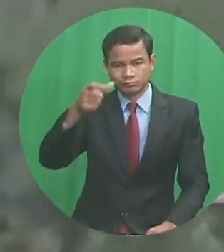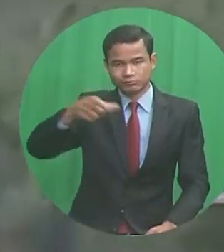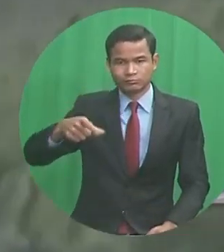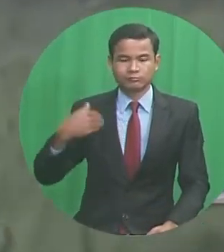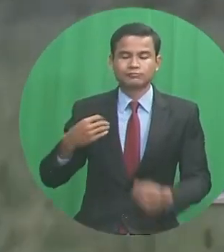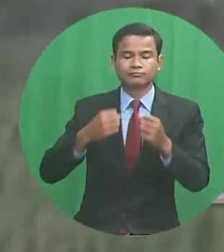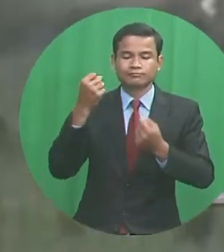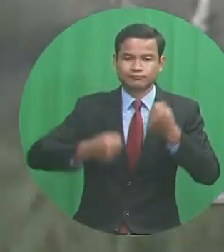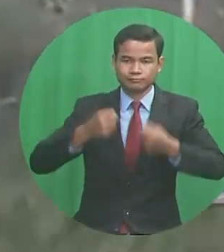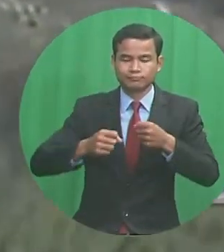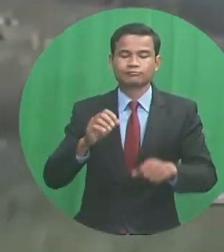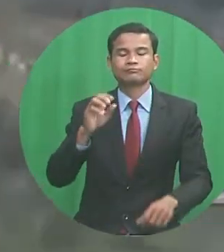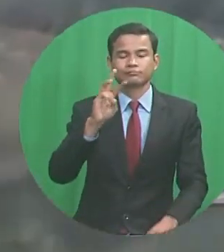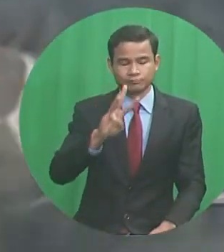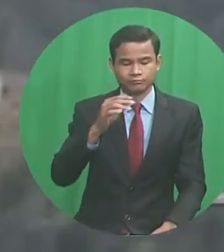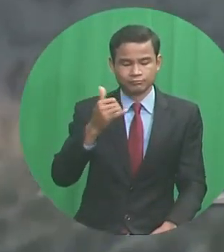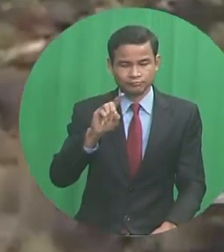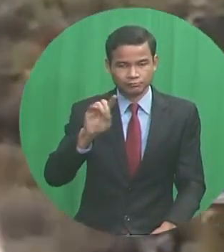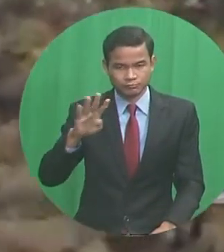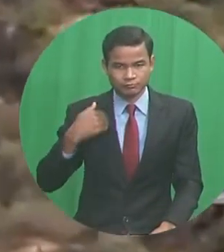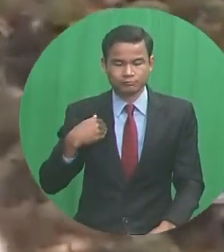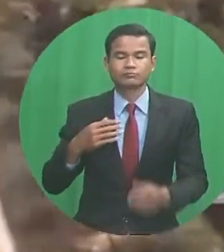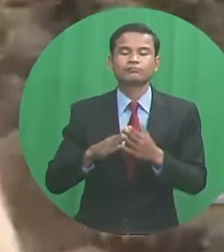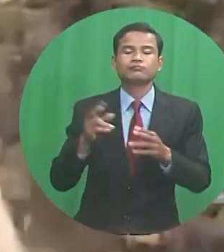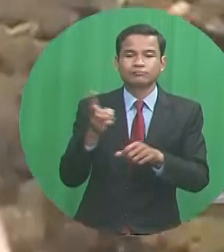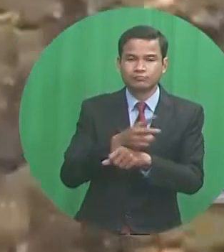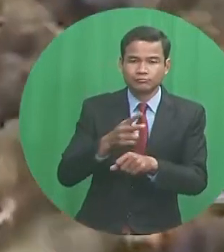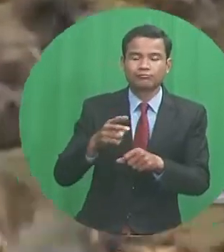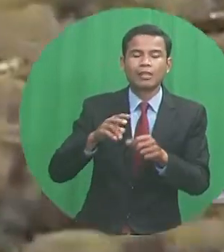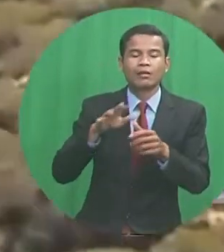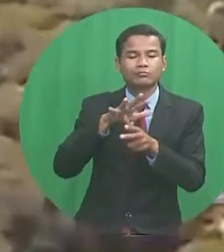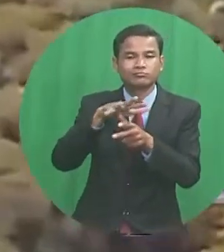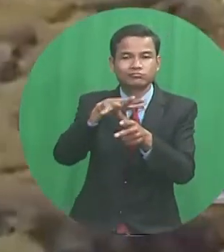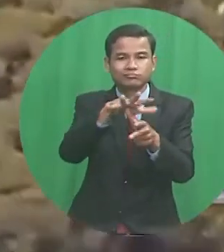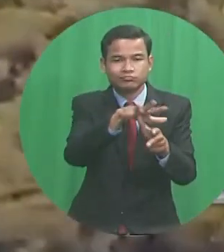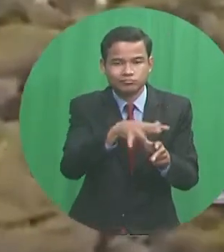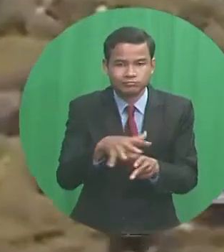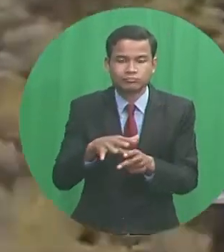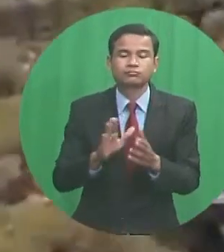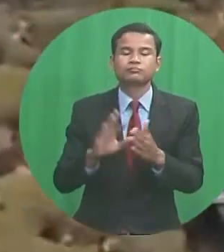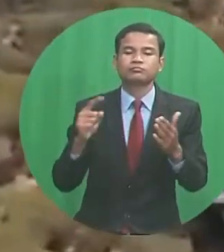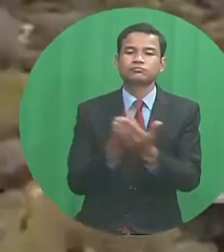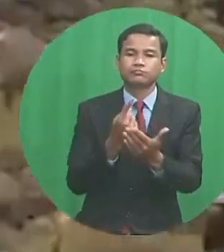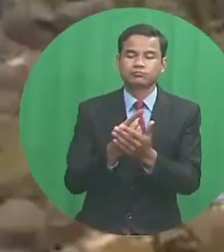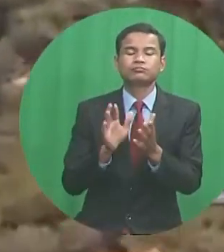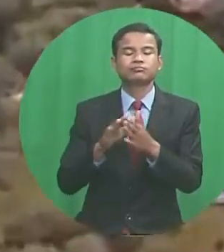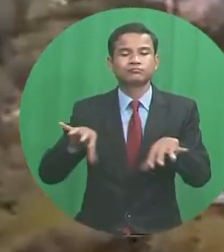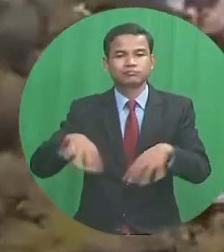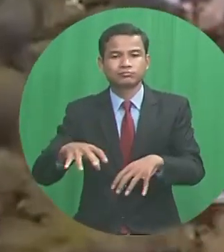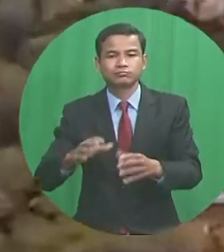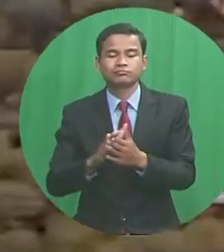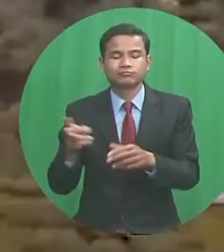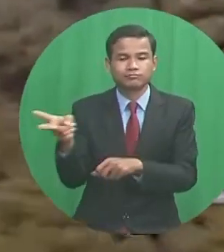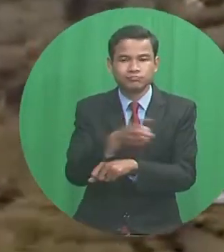314គ្រឿងយន្តហោះស្តុកទឹកជាច្រើនគ្រឿងនិងអូតូម៉ាទិកចាក់ស្រោចទឹកពន្លត់ផងដែរបានចូលរួមក្នុងបេសកកម្មពន្លត់